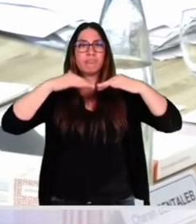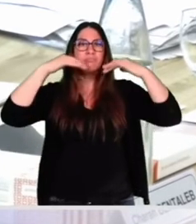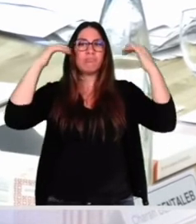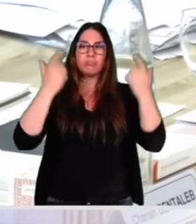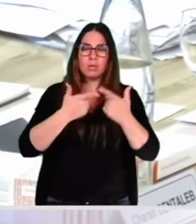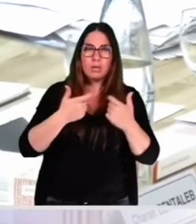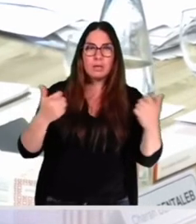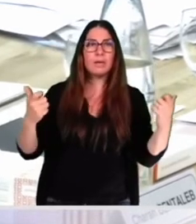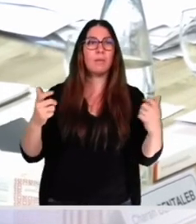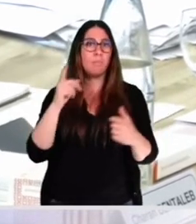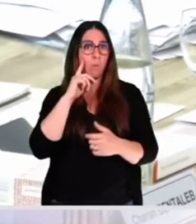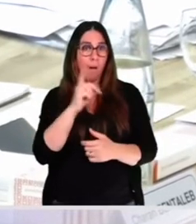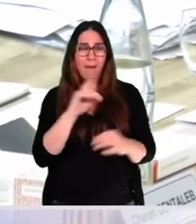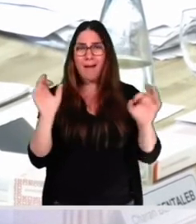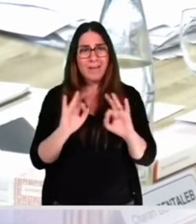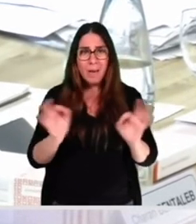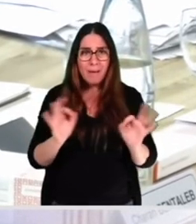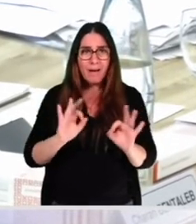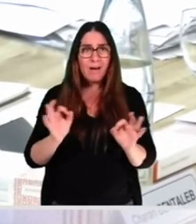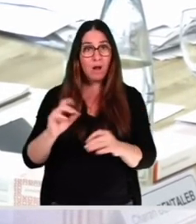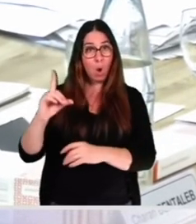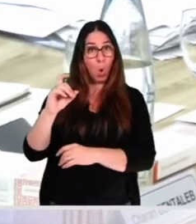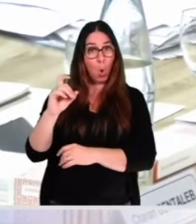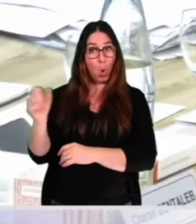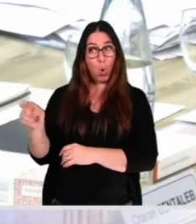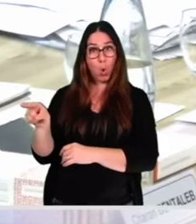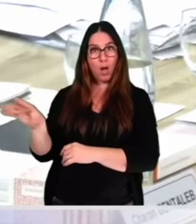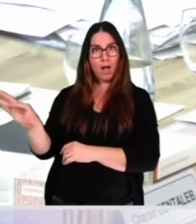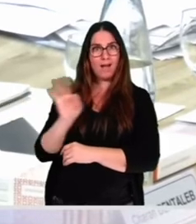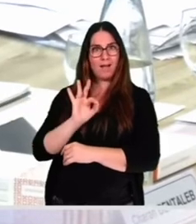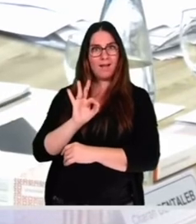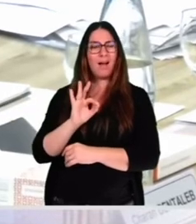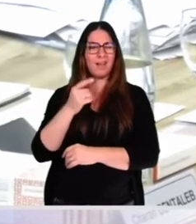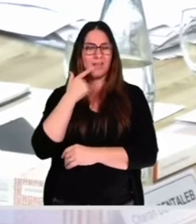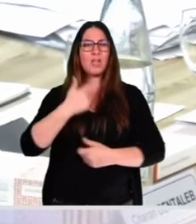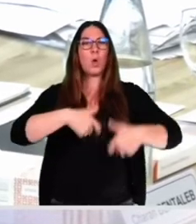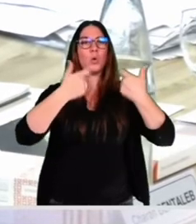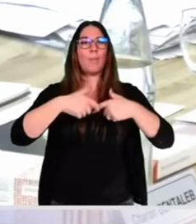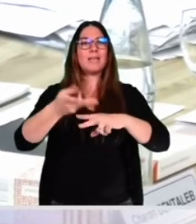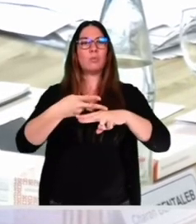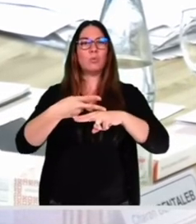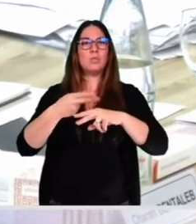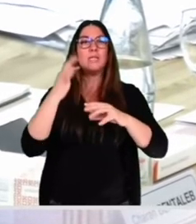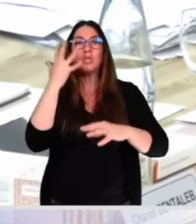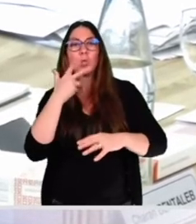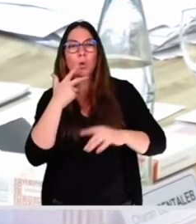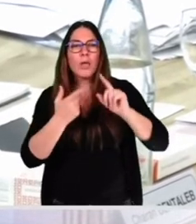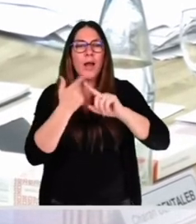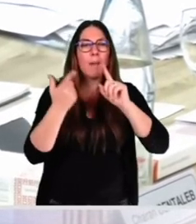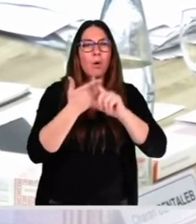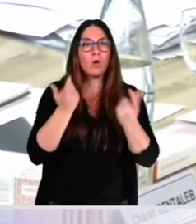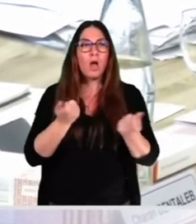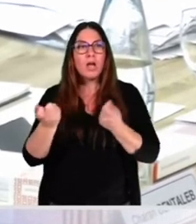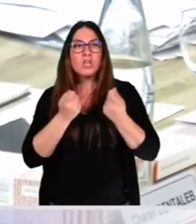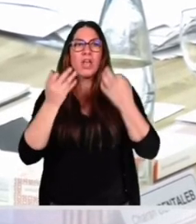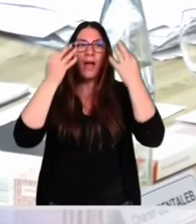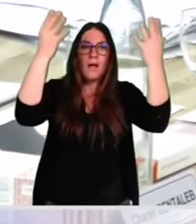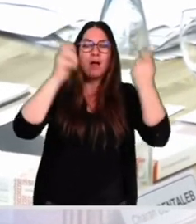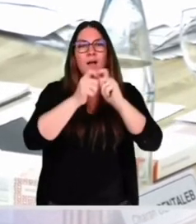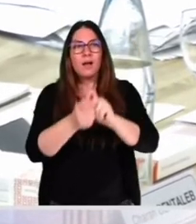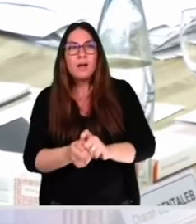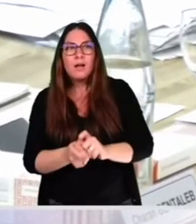d'évapotranspiration intégrée au sol vivant. L'eau aurait pu devenir la matière d'urbanisme, l'expérience sensorielle, outil de régulation climatique et